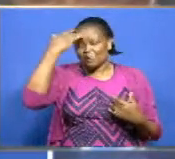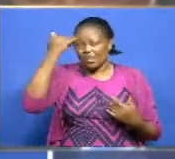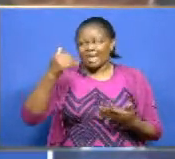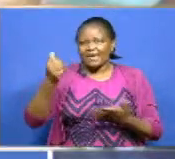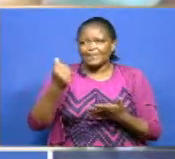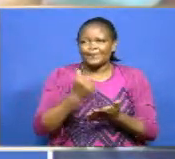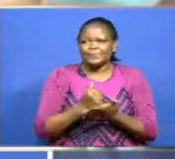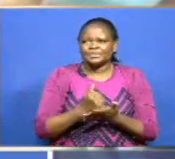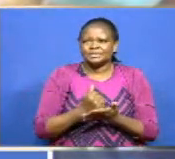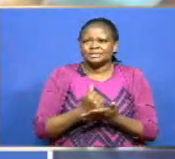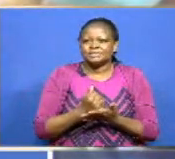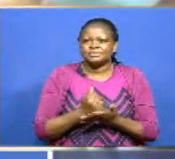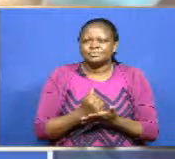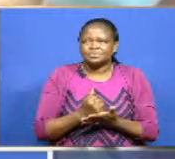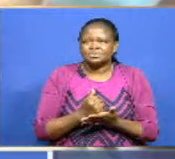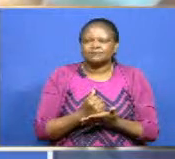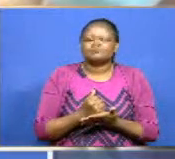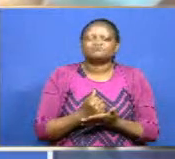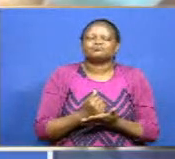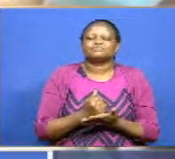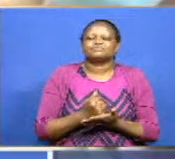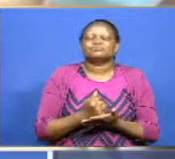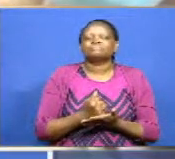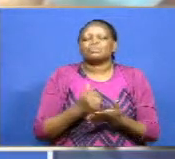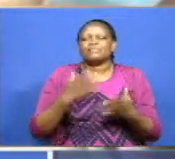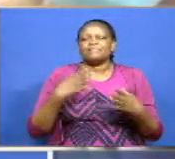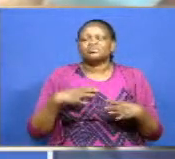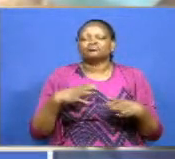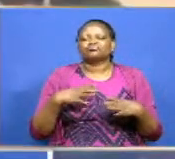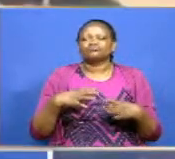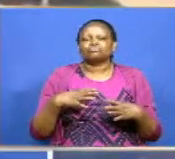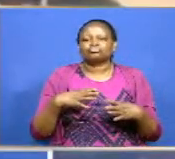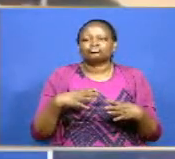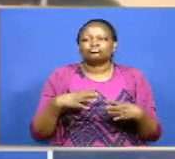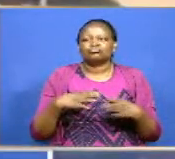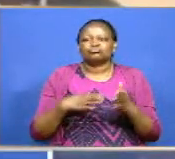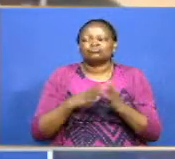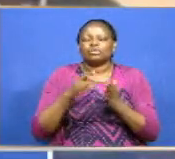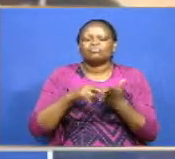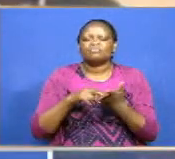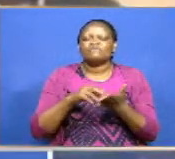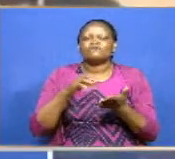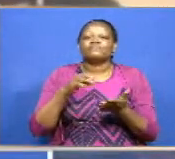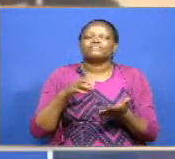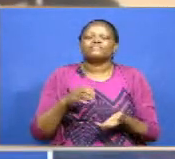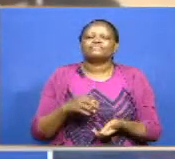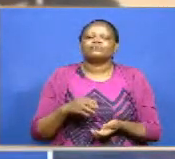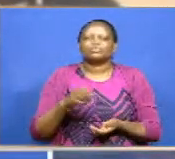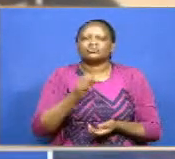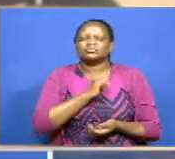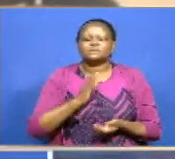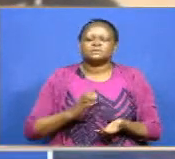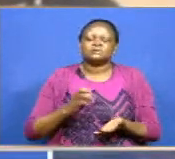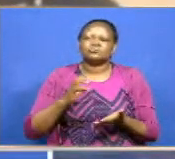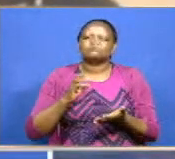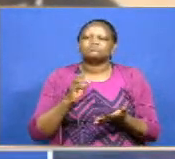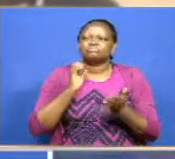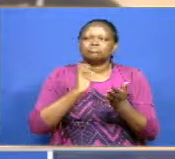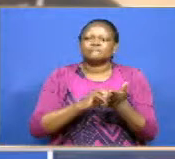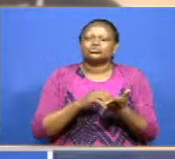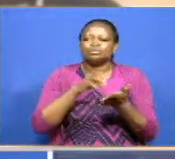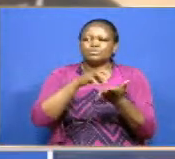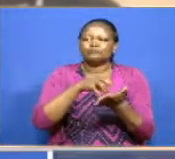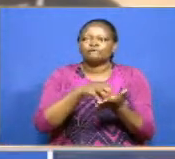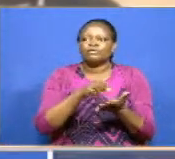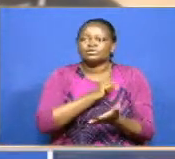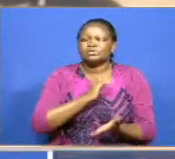wa mgombea wa chama hicho wa kiti cha useneta cha Machakos. Ameenda akamchukua mke wa